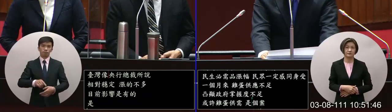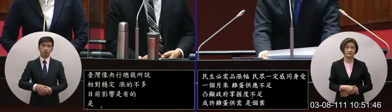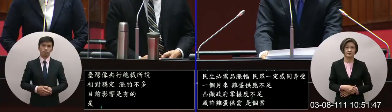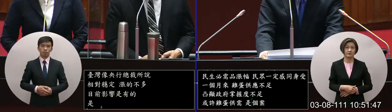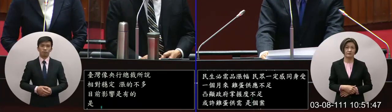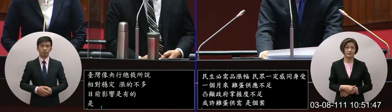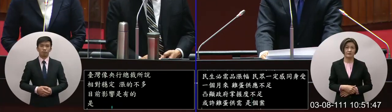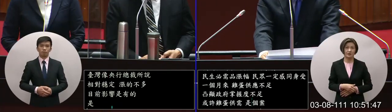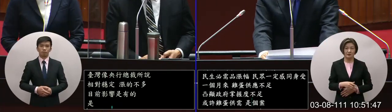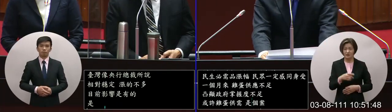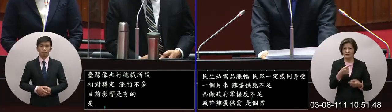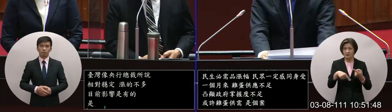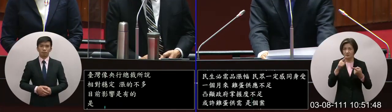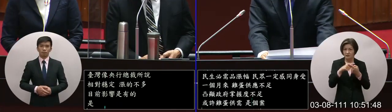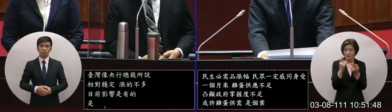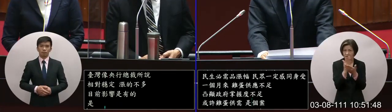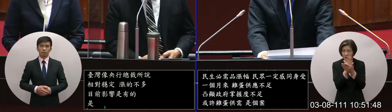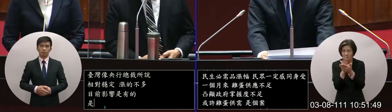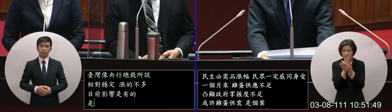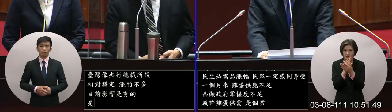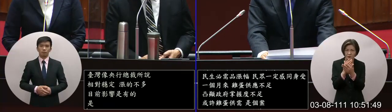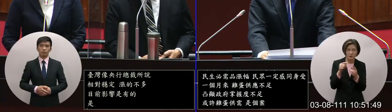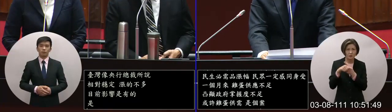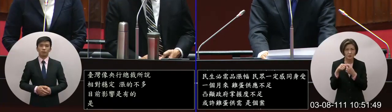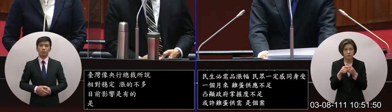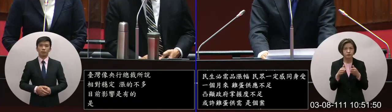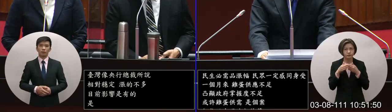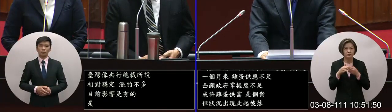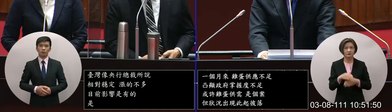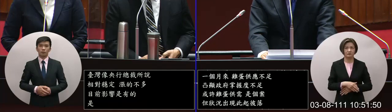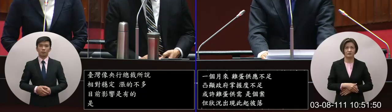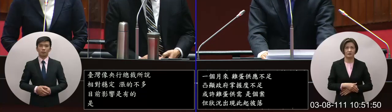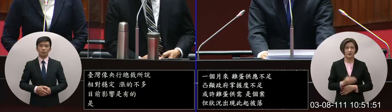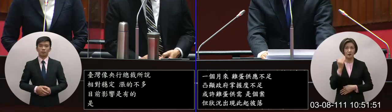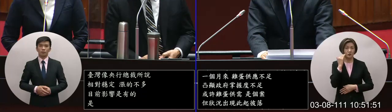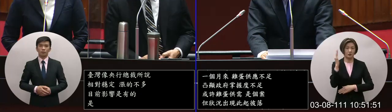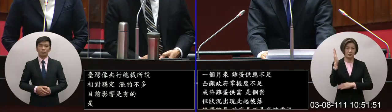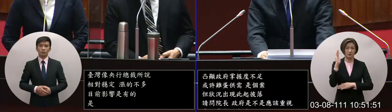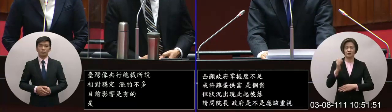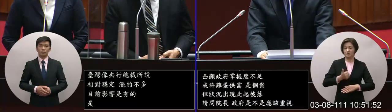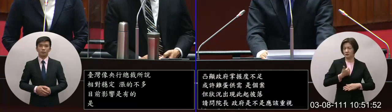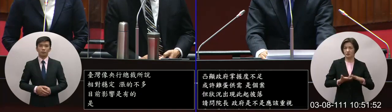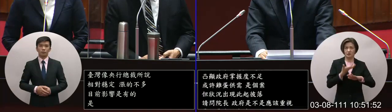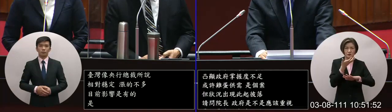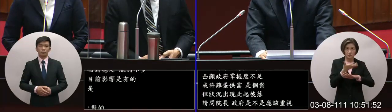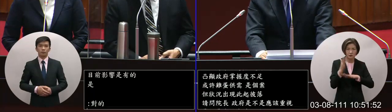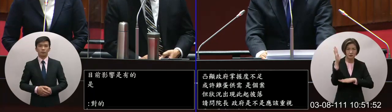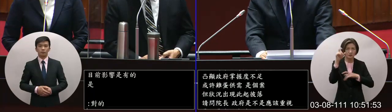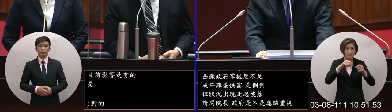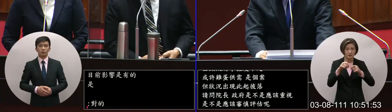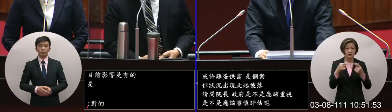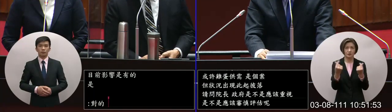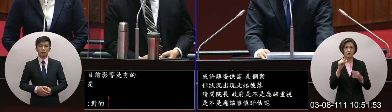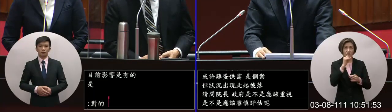是不是应该要审慎评估呢？对不对？如果政府真的用心在政策上，像台